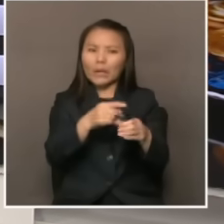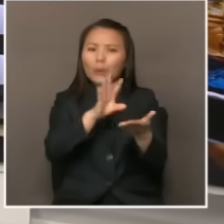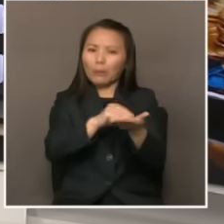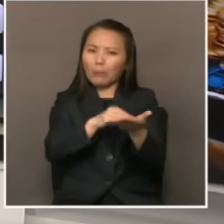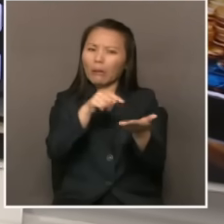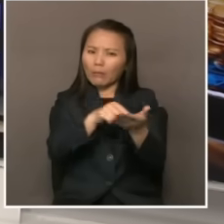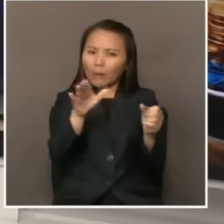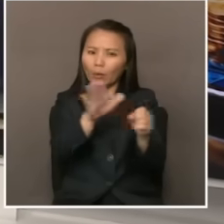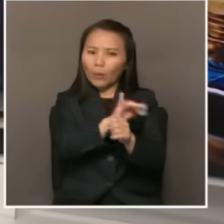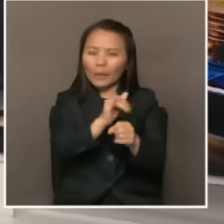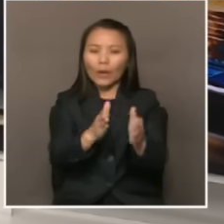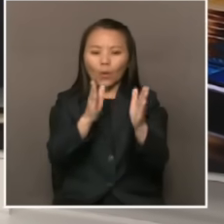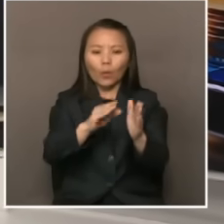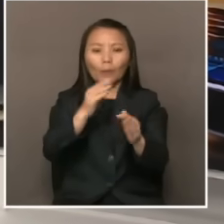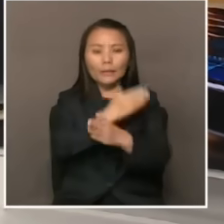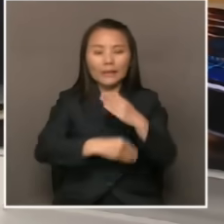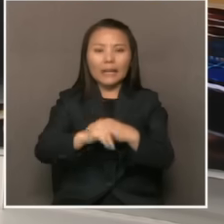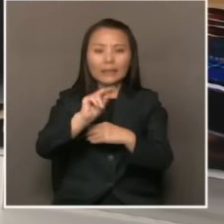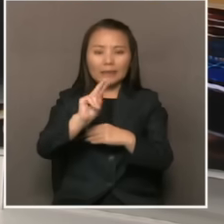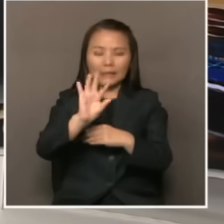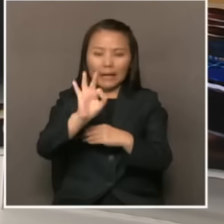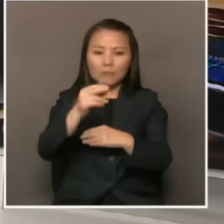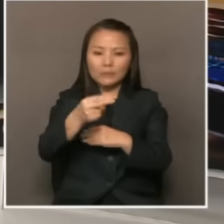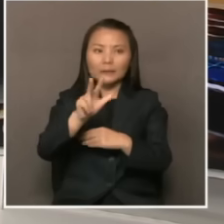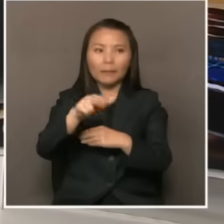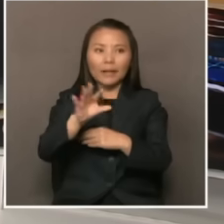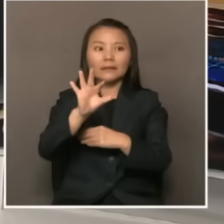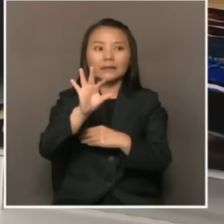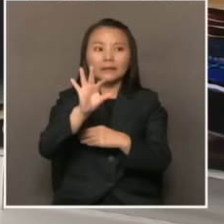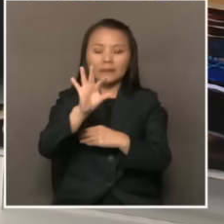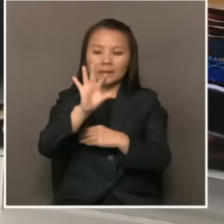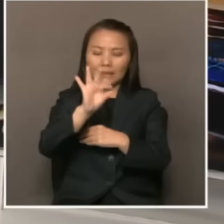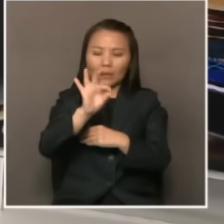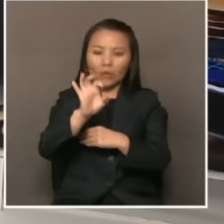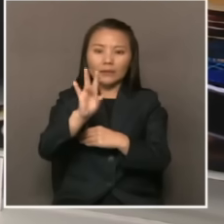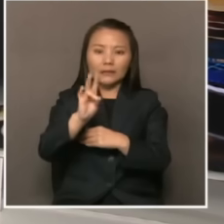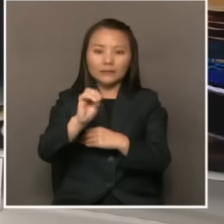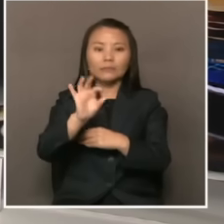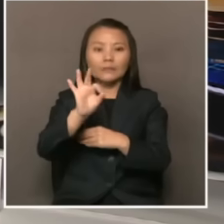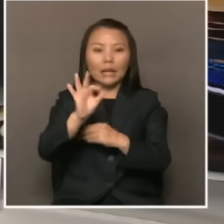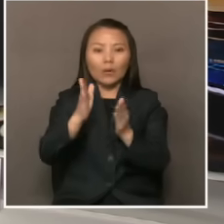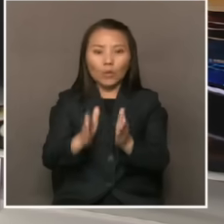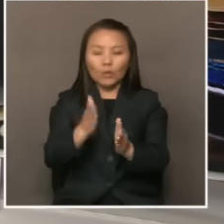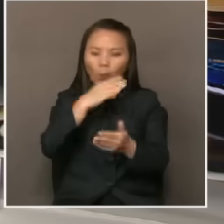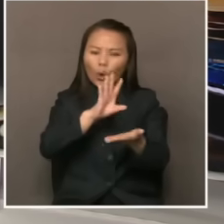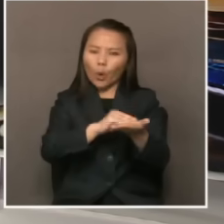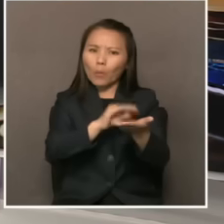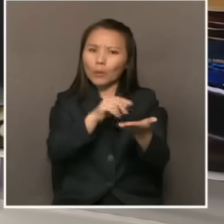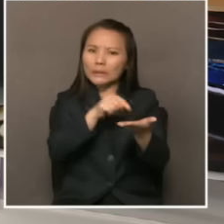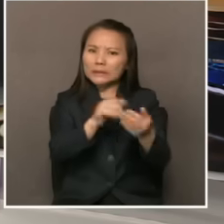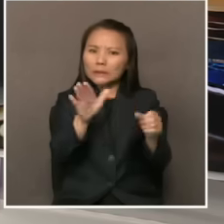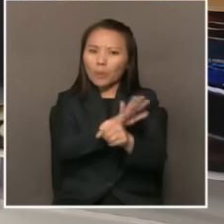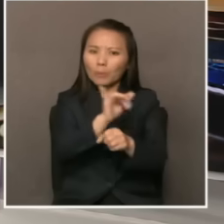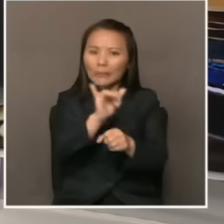93,951979คนนะคะสาเหตุที่ถูกตัดสิทธิ์ก็เพราะว่าข้อมูลเนี่ยแหละค่ะต้องเข้าไปทำให้มัน